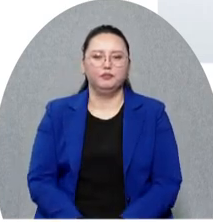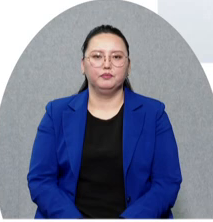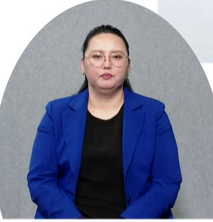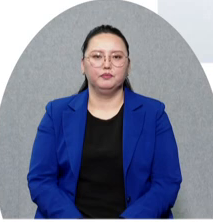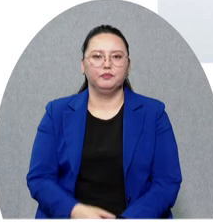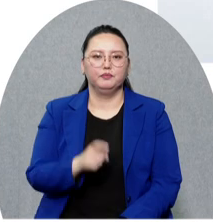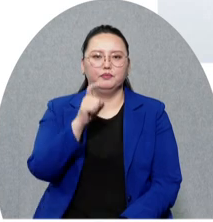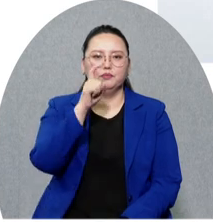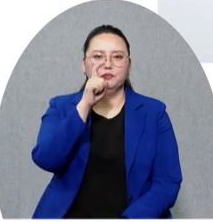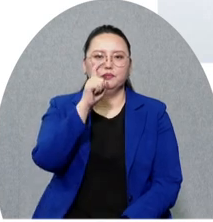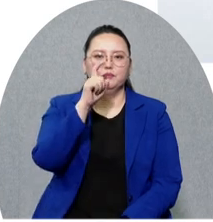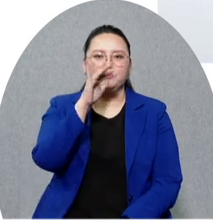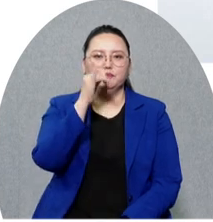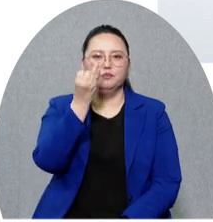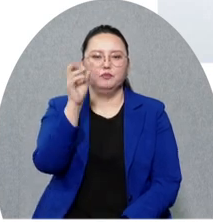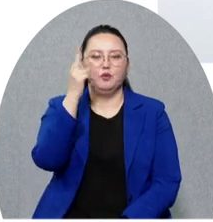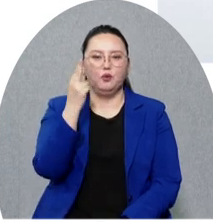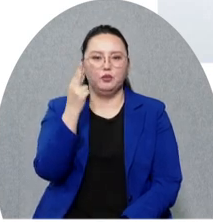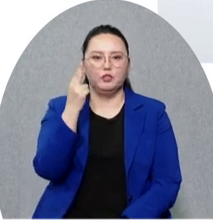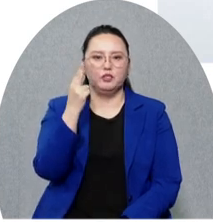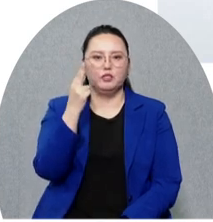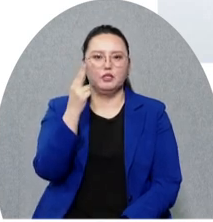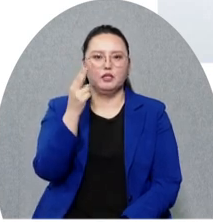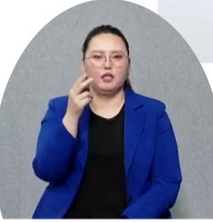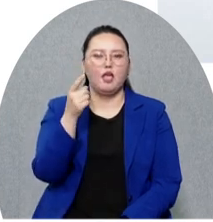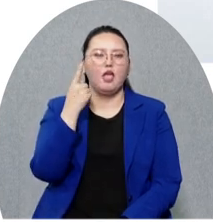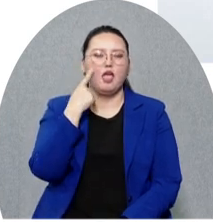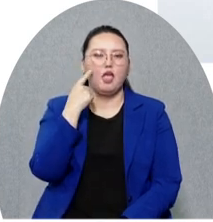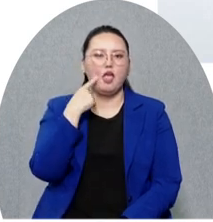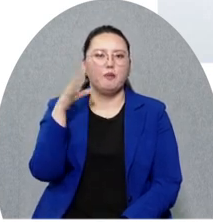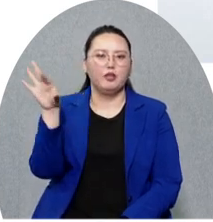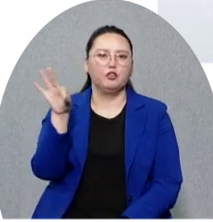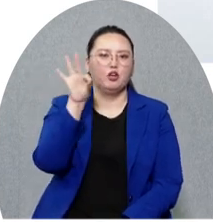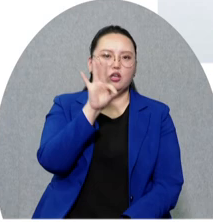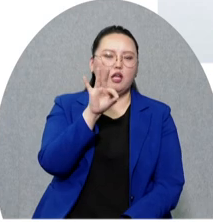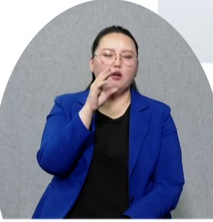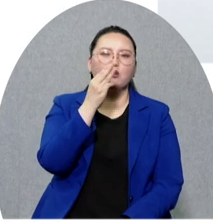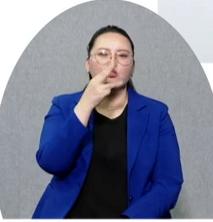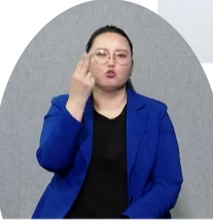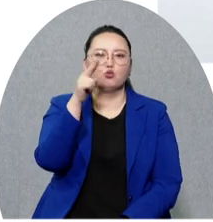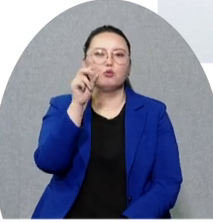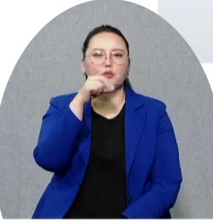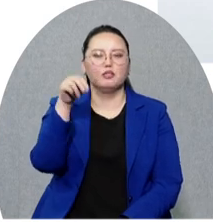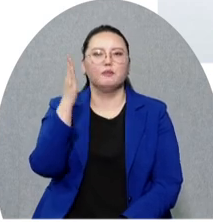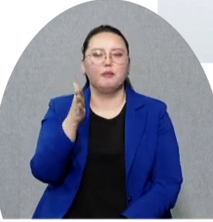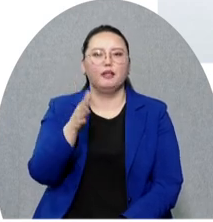хуйц хүйц гэсэн нөхцөлийг мөн л эм үгэнд ордог хэлбэрийг шууд бичсэн байхад